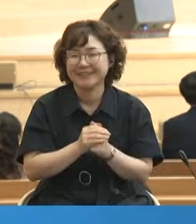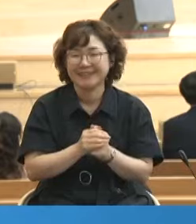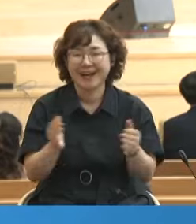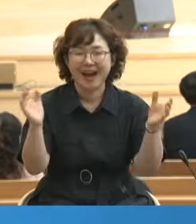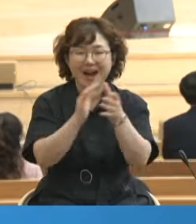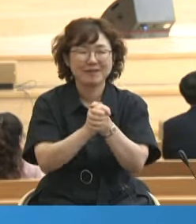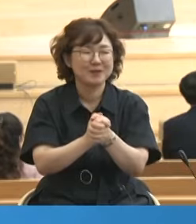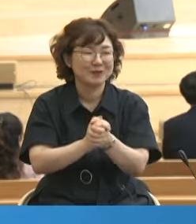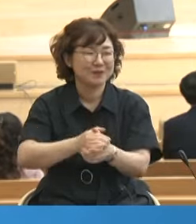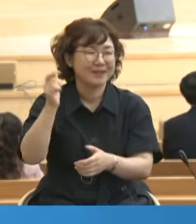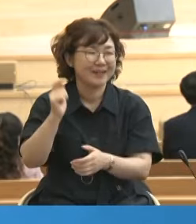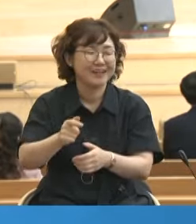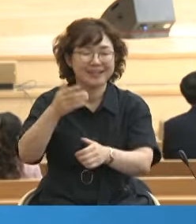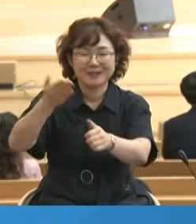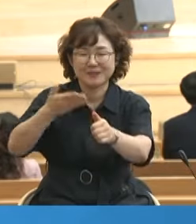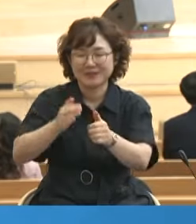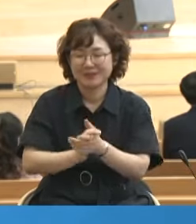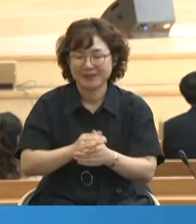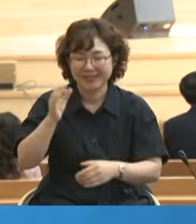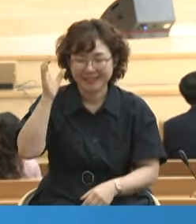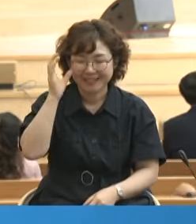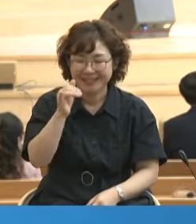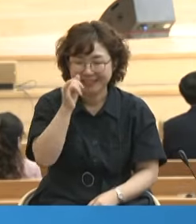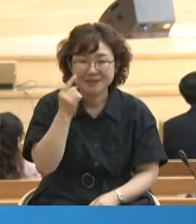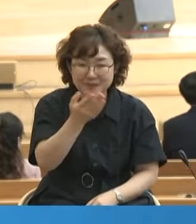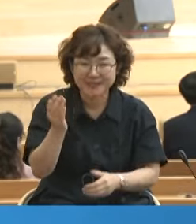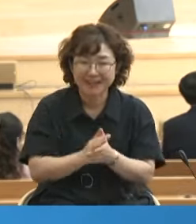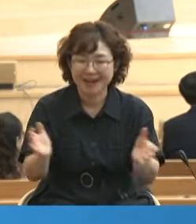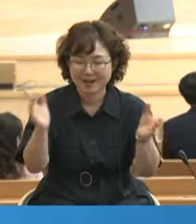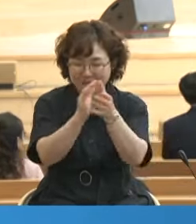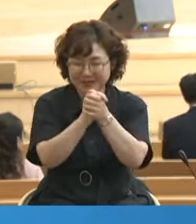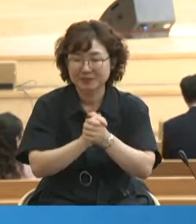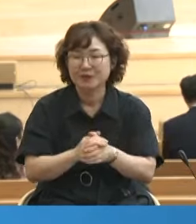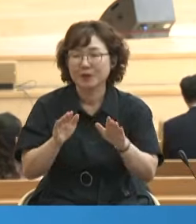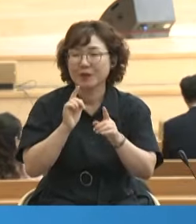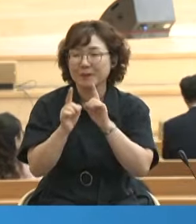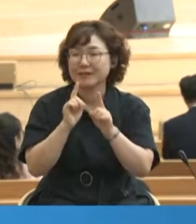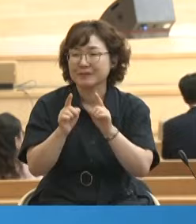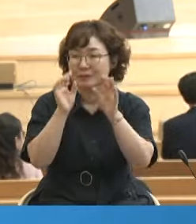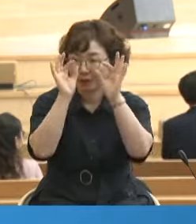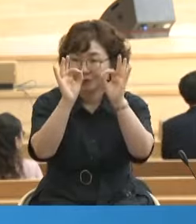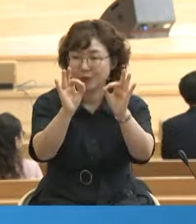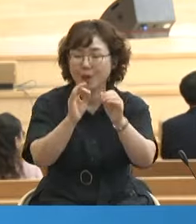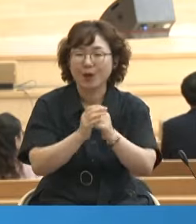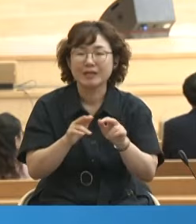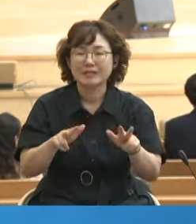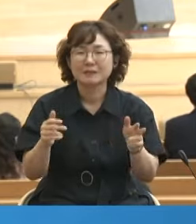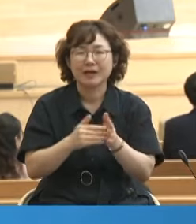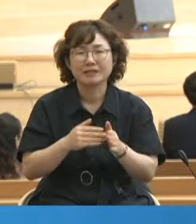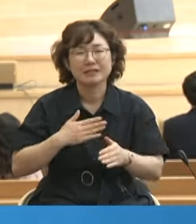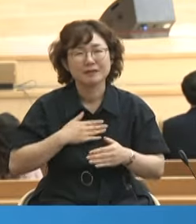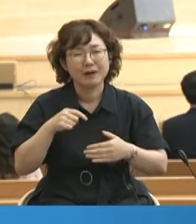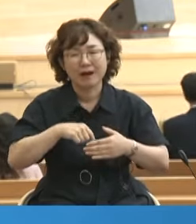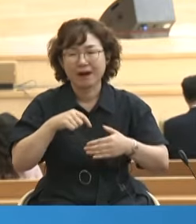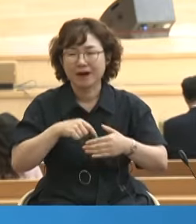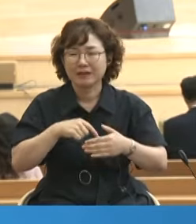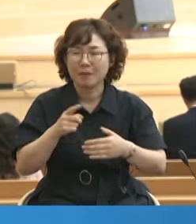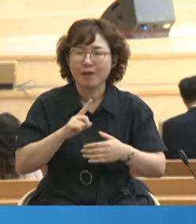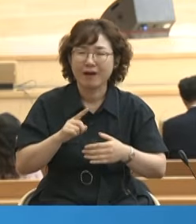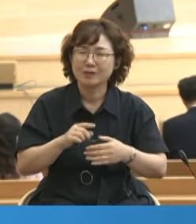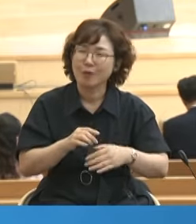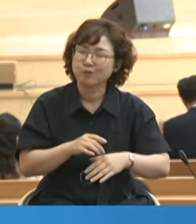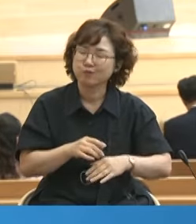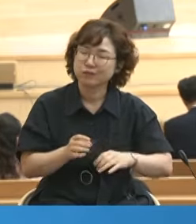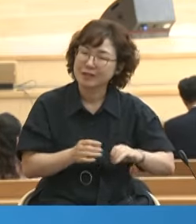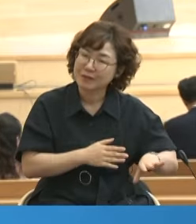아멘을 좀 세게 해서 기대가 되십니까? 아멘. 오늘 말씀을 통해서 그동안 우리 속에 잃어버렸던 이 천국에 대한